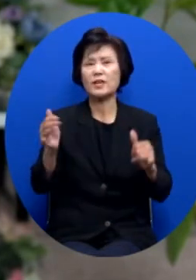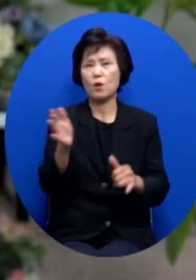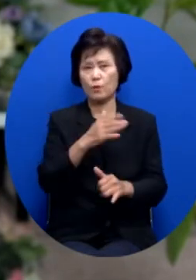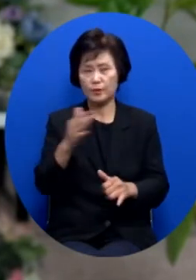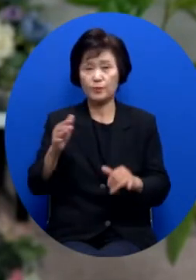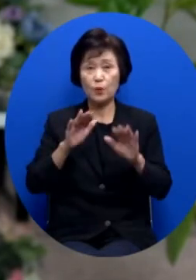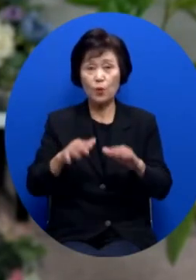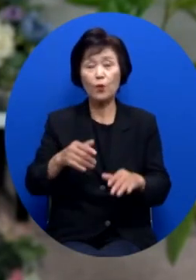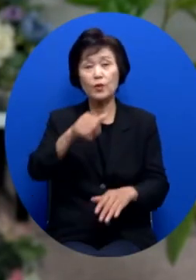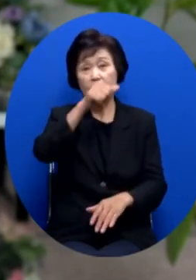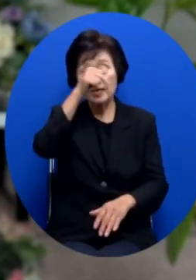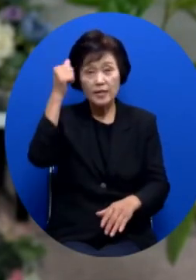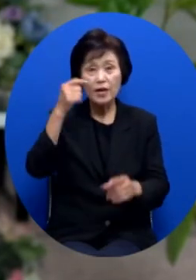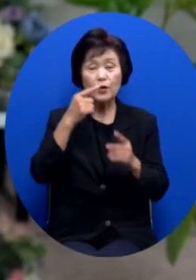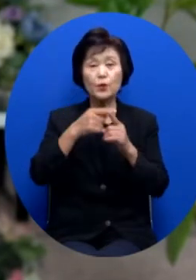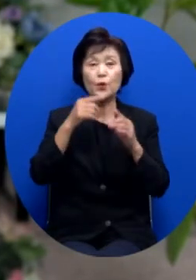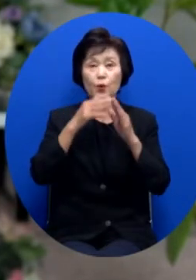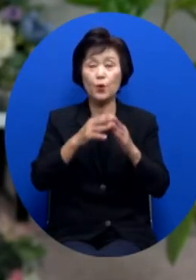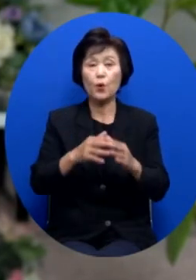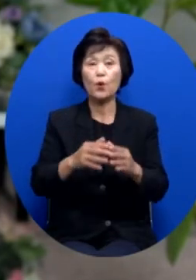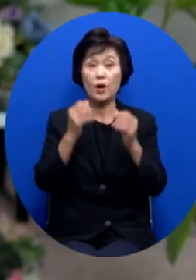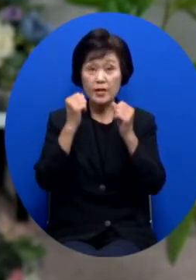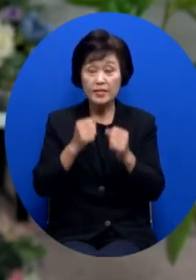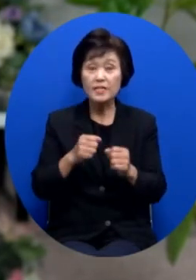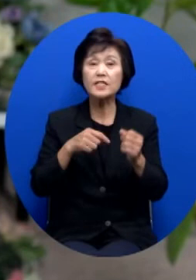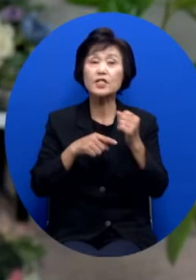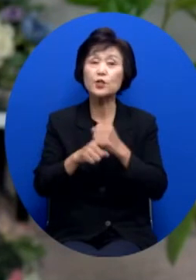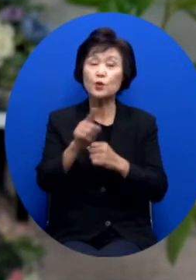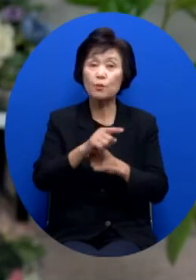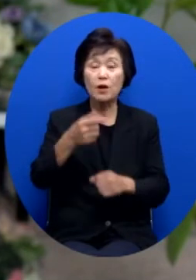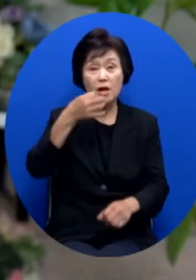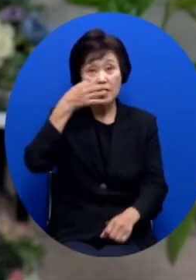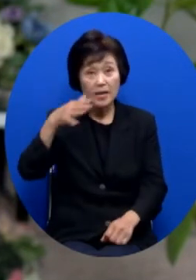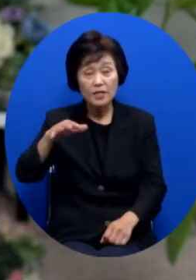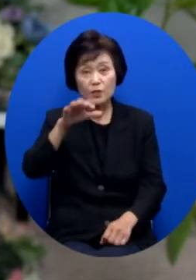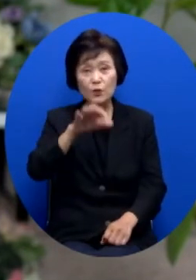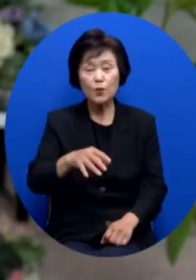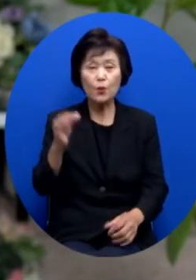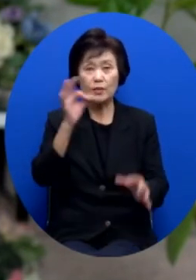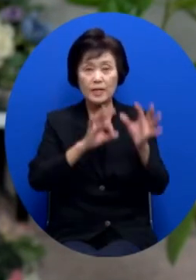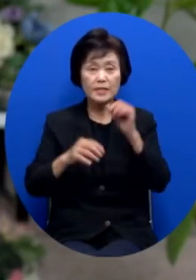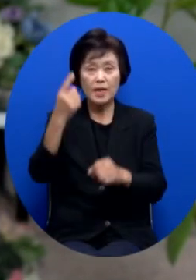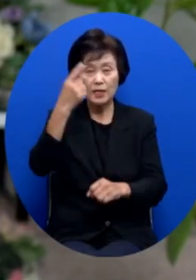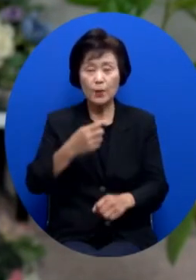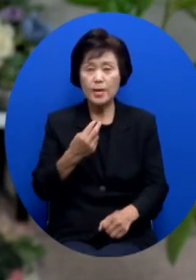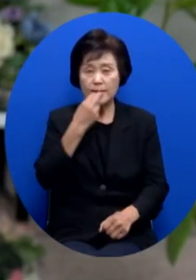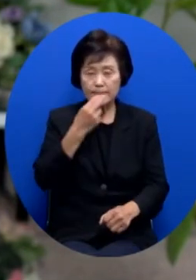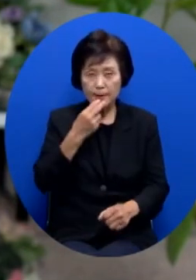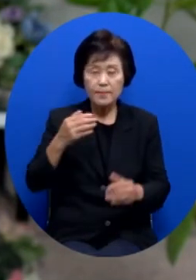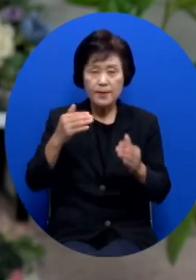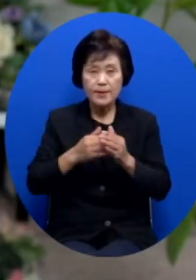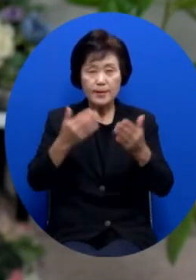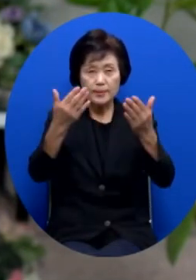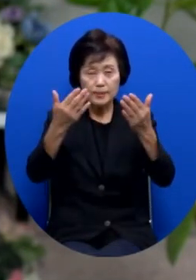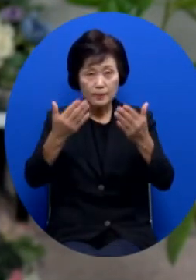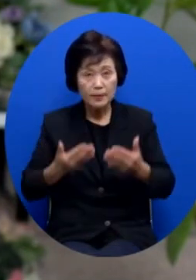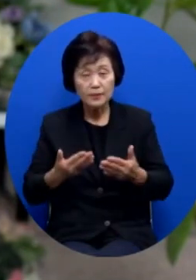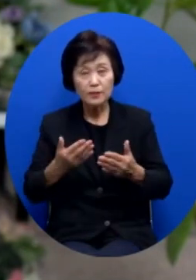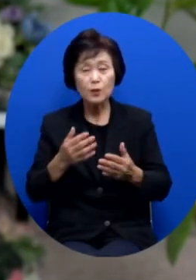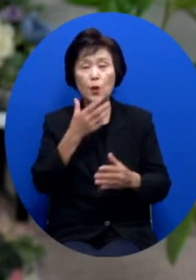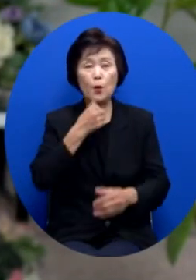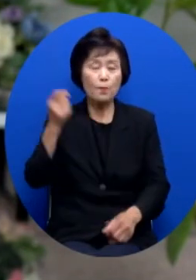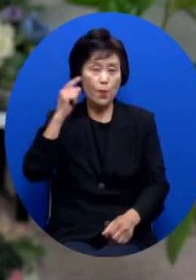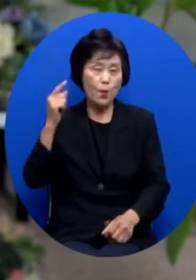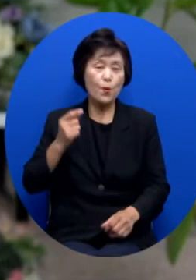한국장로교회가 존재하게 된 것은 낯선 땅에 찾아와 목숨을 걸고 복음을 전파하신